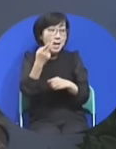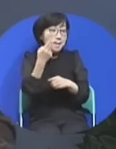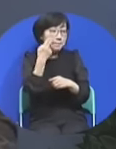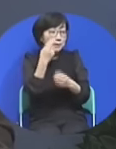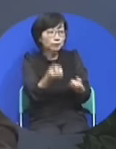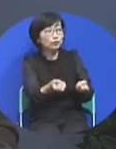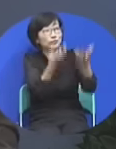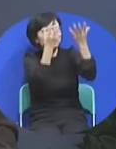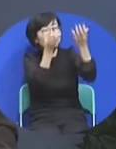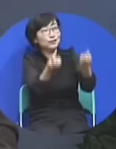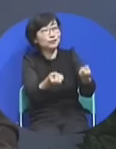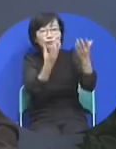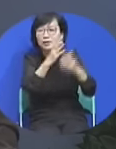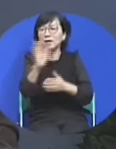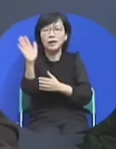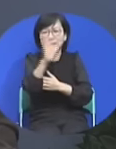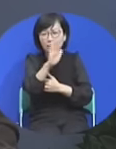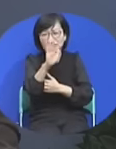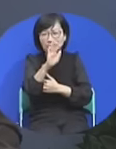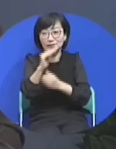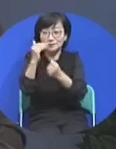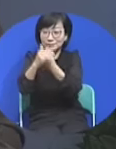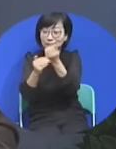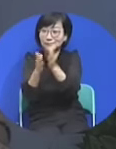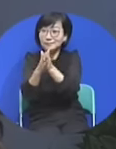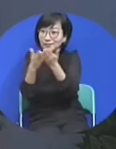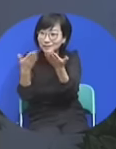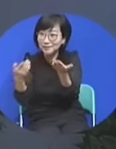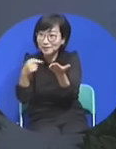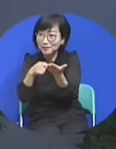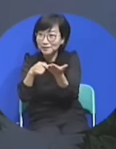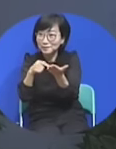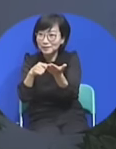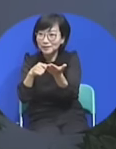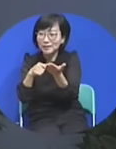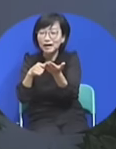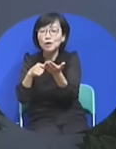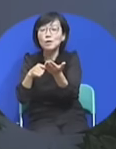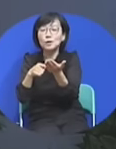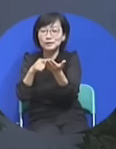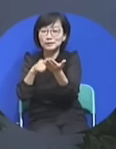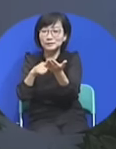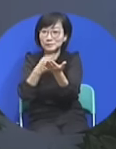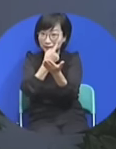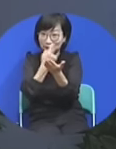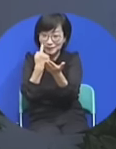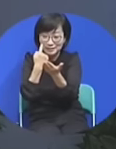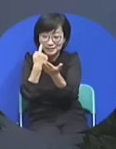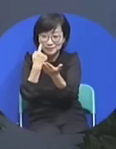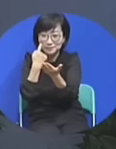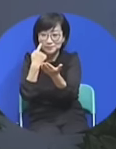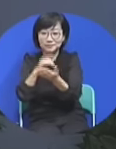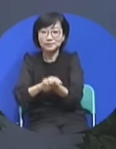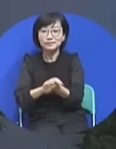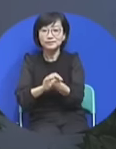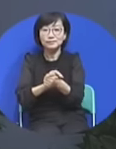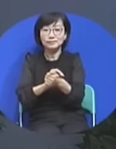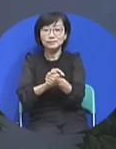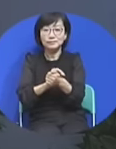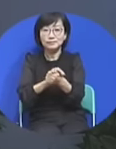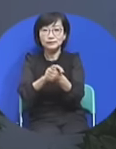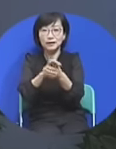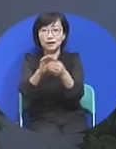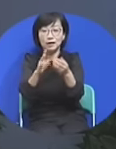절기가 아닙니다. 여기서 시작된 절기. It didn't begin in the U.S. It began here. 두 번째입니다. Second. 수장절 천국 배경은